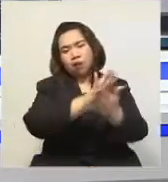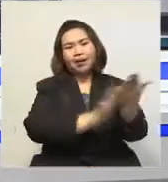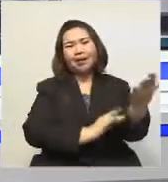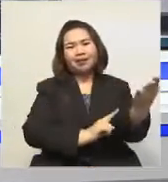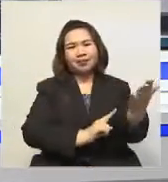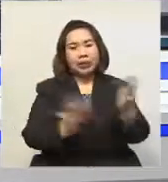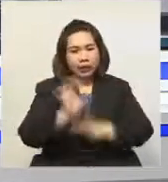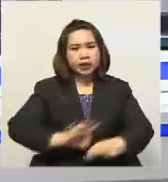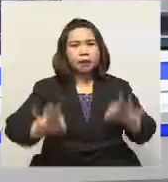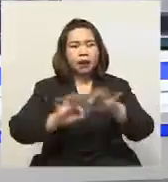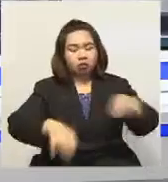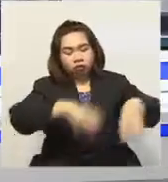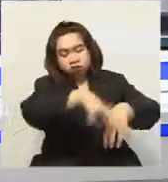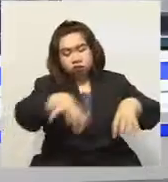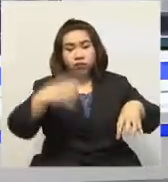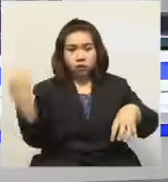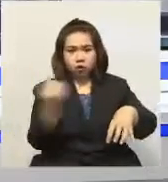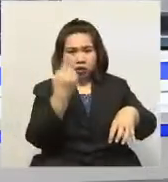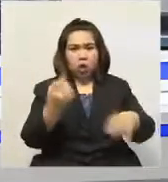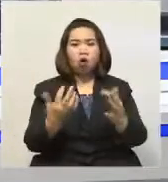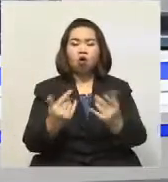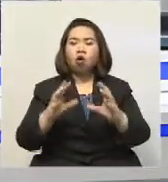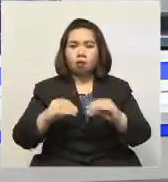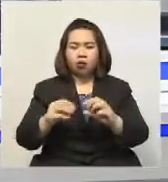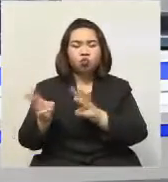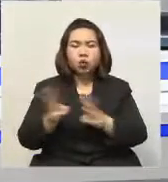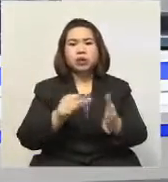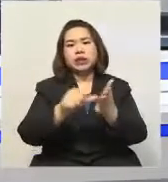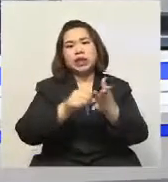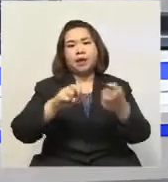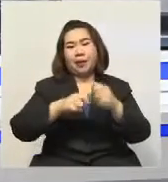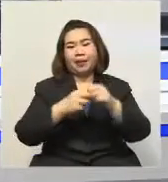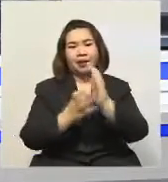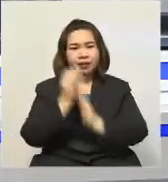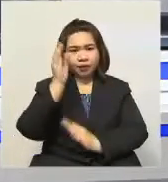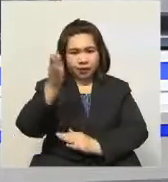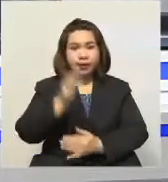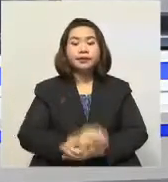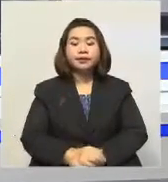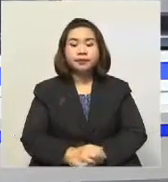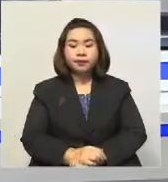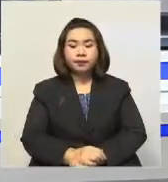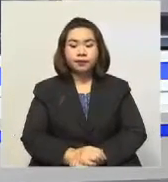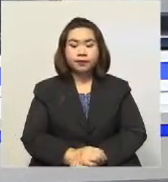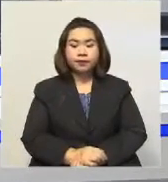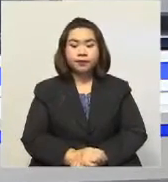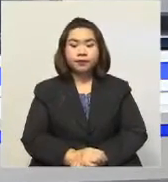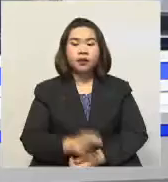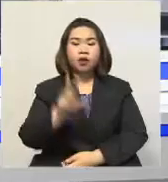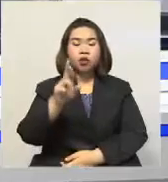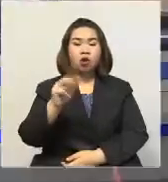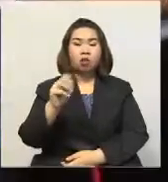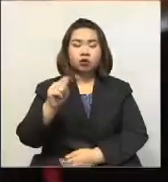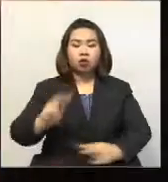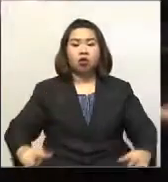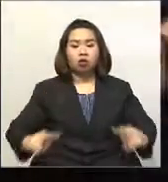ยเฉพาะในแหล่งท่องเที่ยวและตอนนี้เนี่ยก็เตรียมประชุมเพื่อหาแนวทางแก้ไขปัญหาในสัปดาห์หน้าด้วยค่ะพลเอกอนุพงศ์เผ่าจินดารัฐมนต